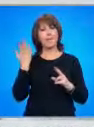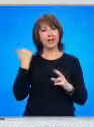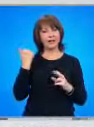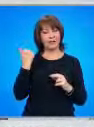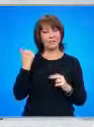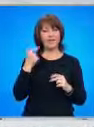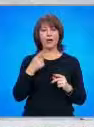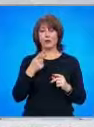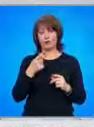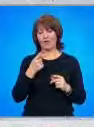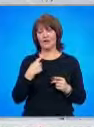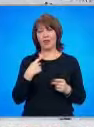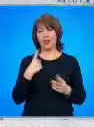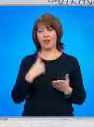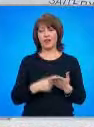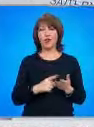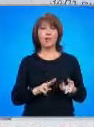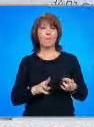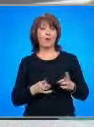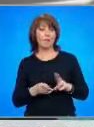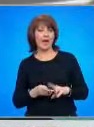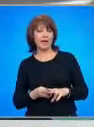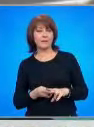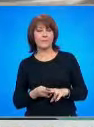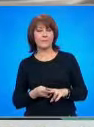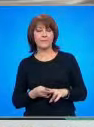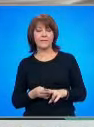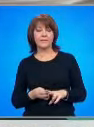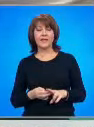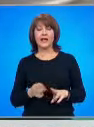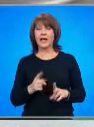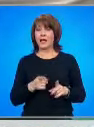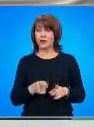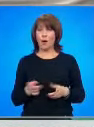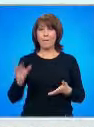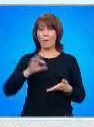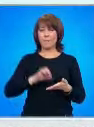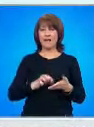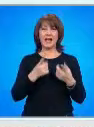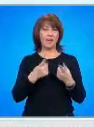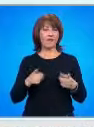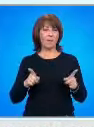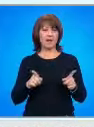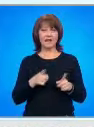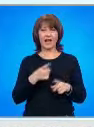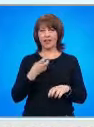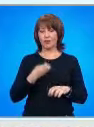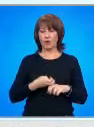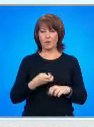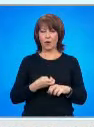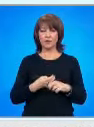Това наложи промяната и затова ние попаднахме в управлението. Но попадайки в управлението на болницата, се натъкнахме